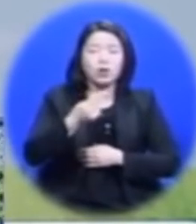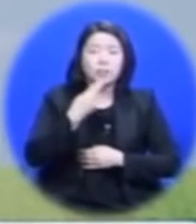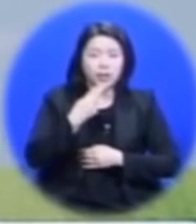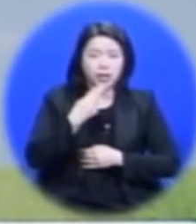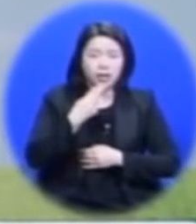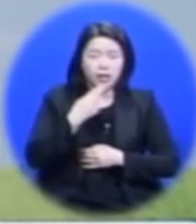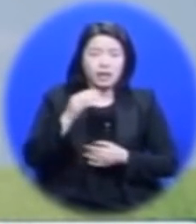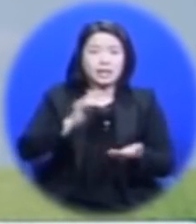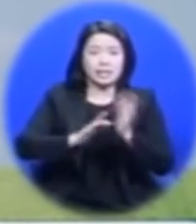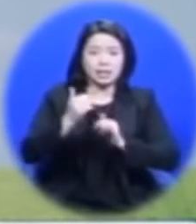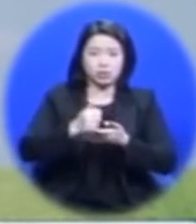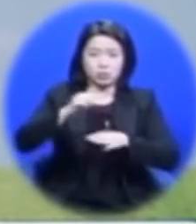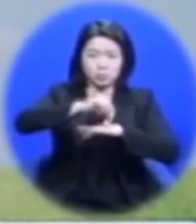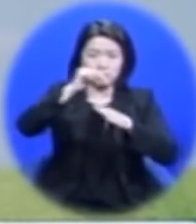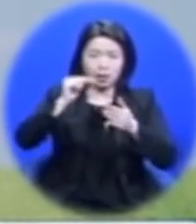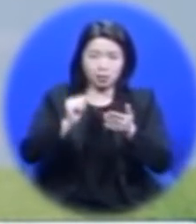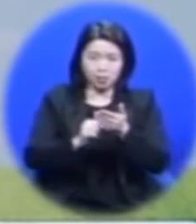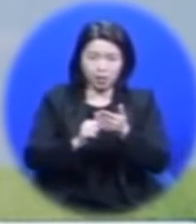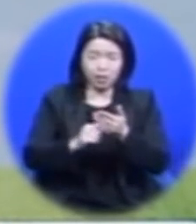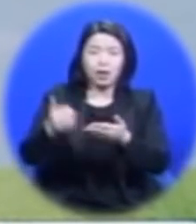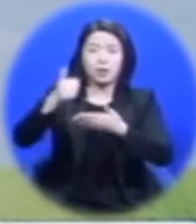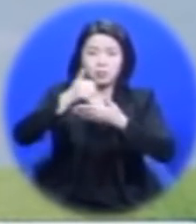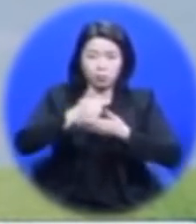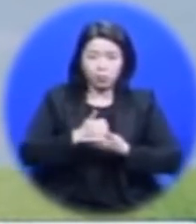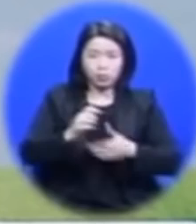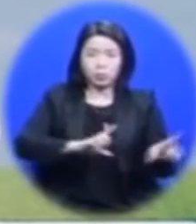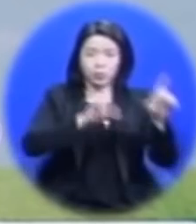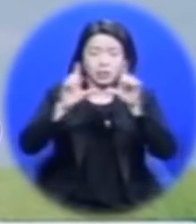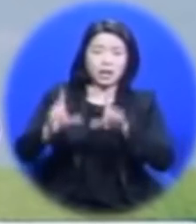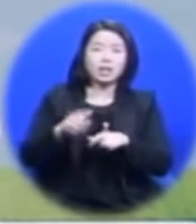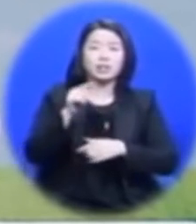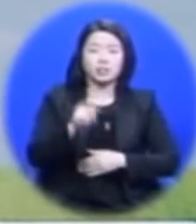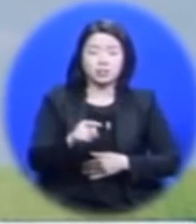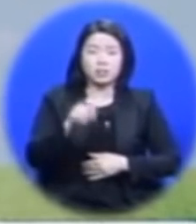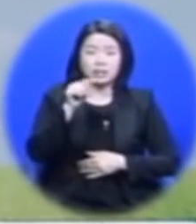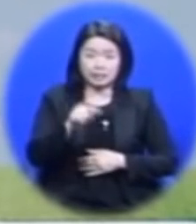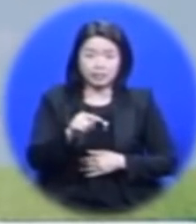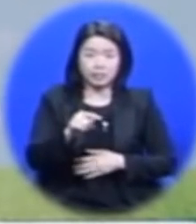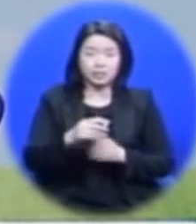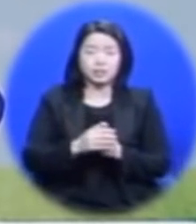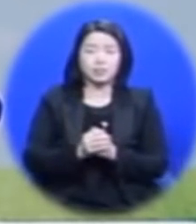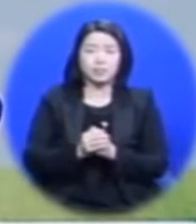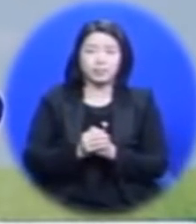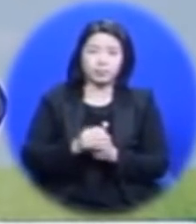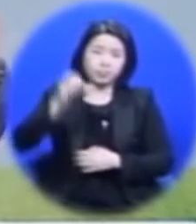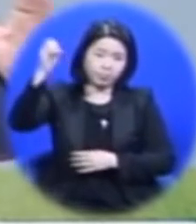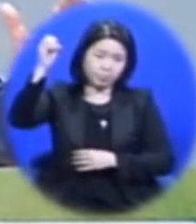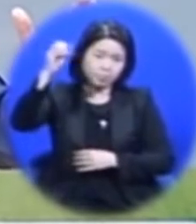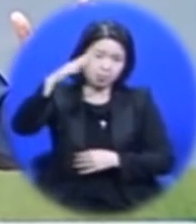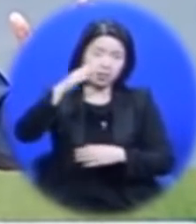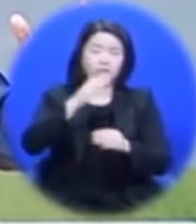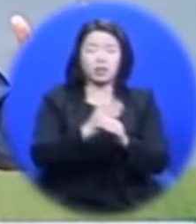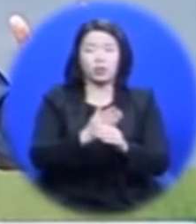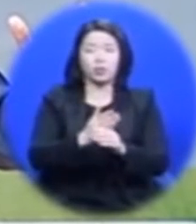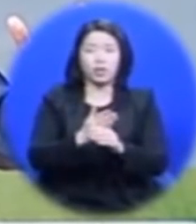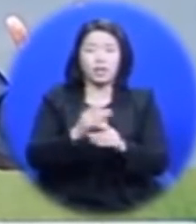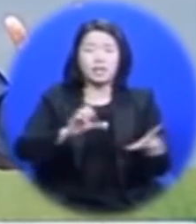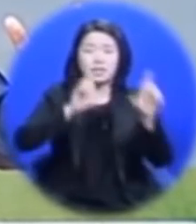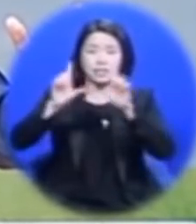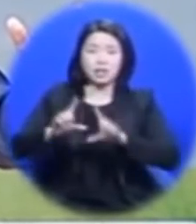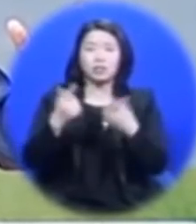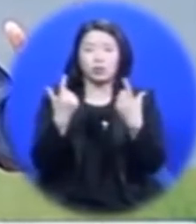예수님을 마음에 내 마음에 모시고 사는 것은 그것은 빛 가운데 사는 것과도